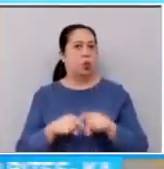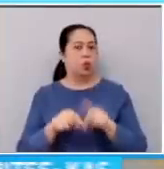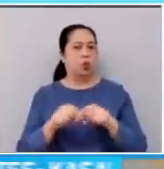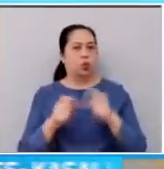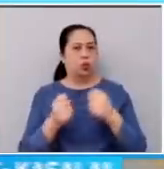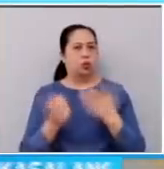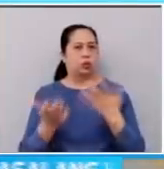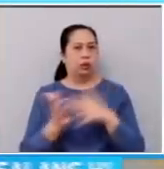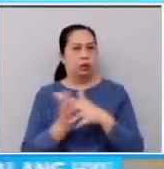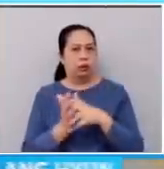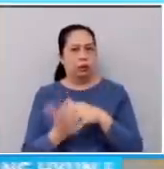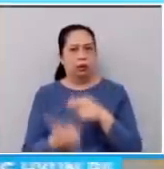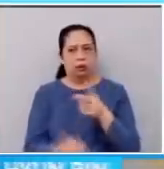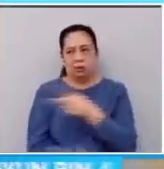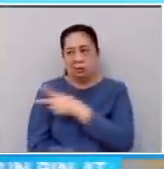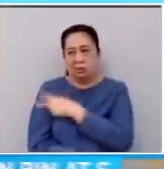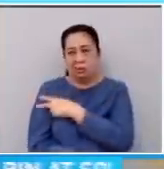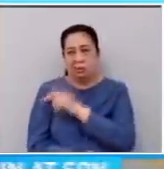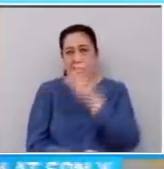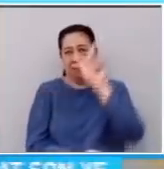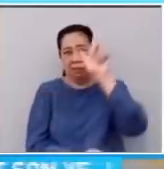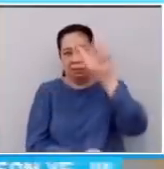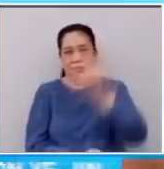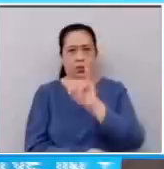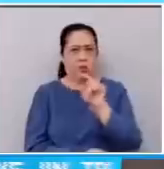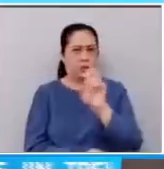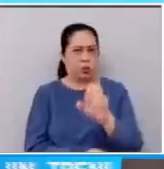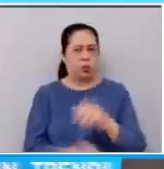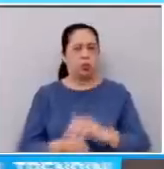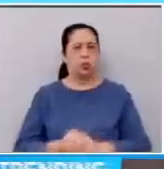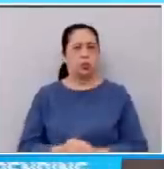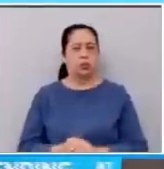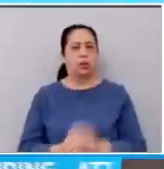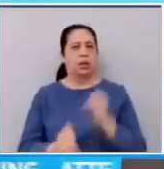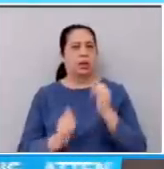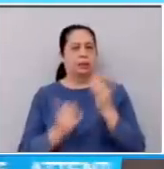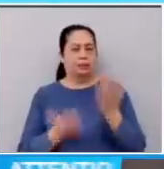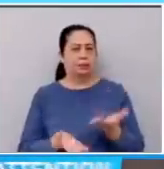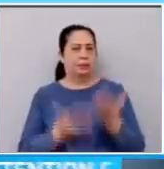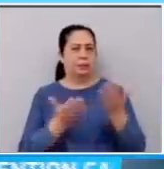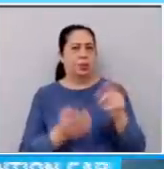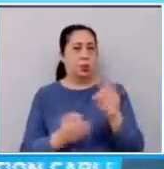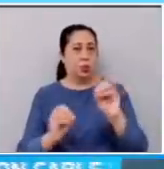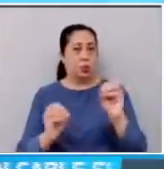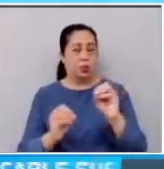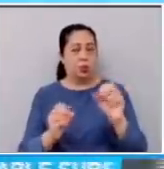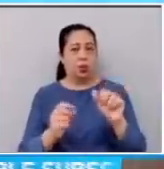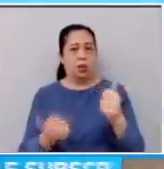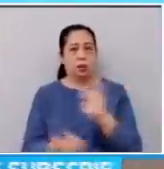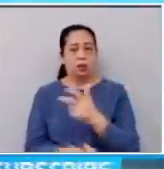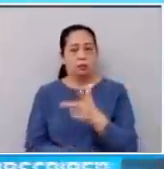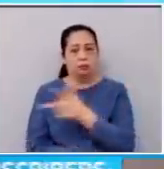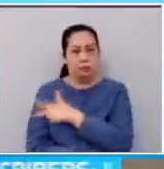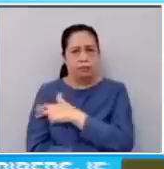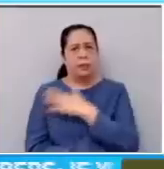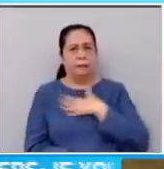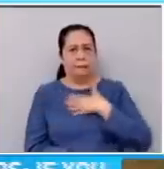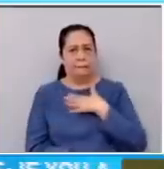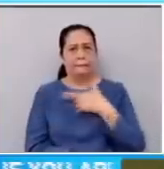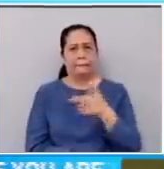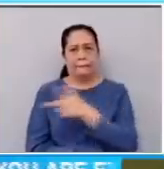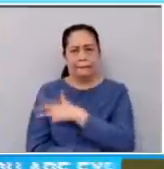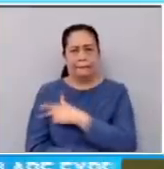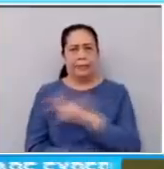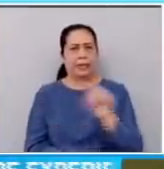huling bakuna pagdating ng Hunyo. Muli rin niyang hinikayat ang mga wala pang anti-COVID booster na magpaturok na. Kailangan na rin daw